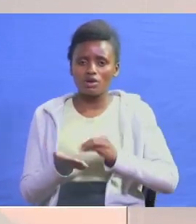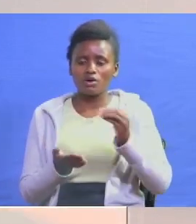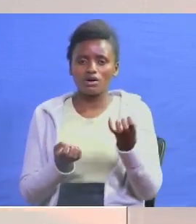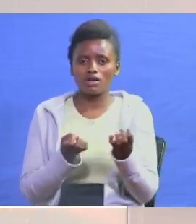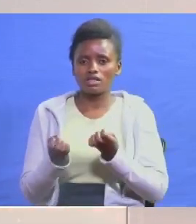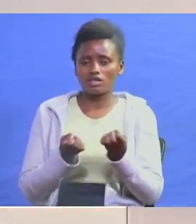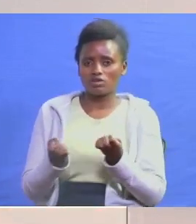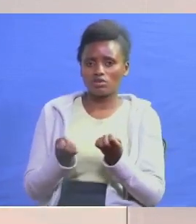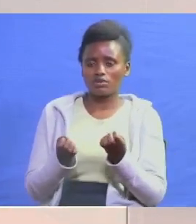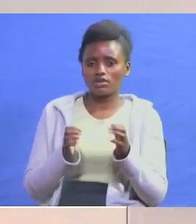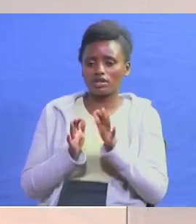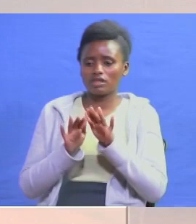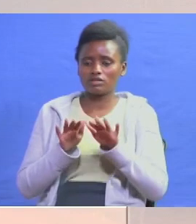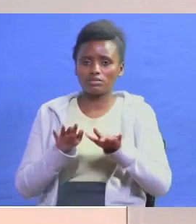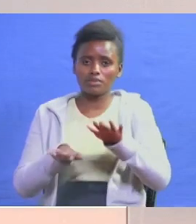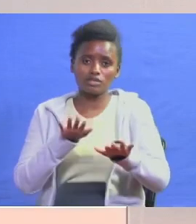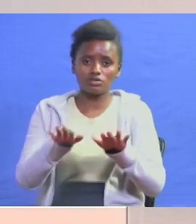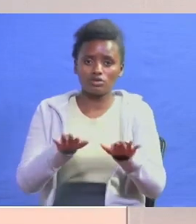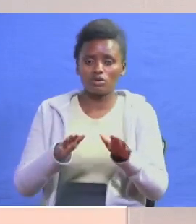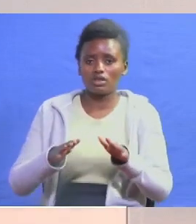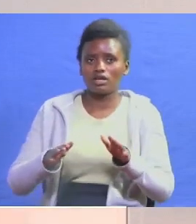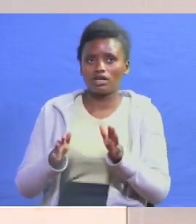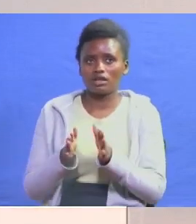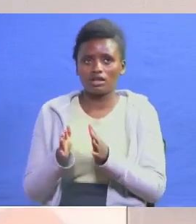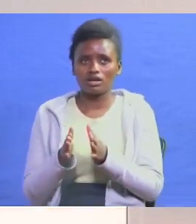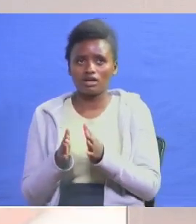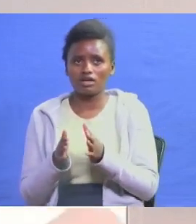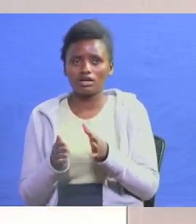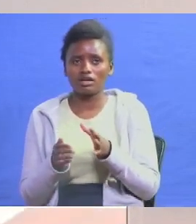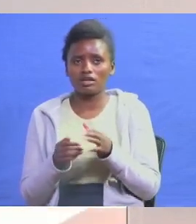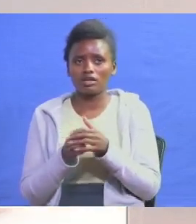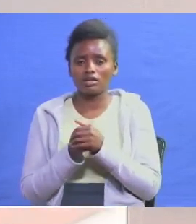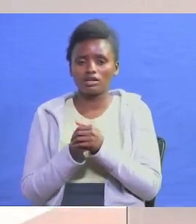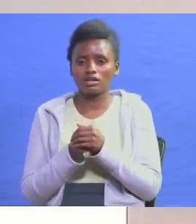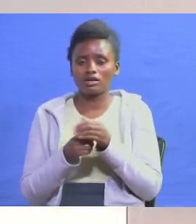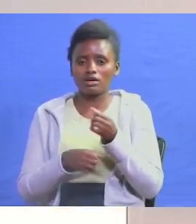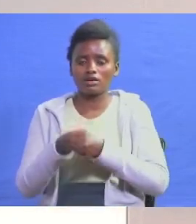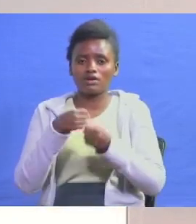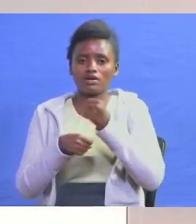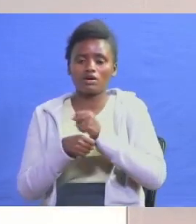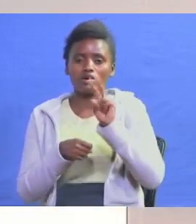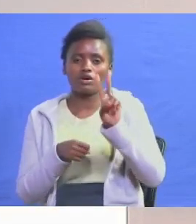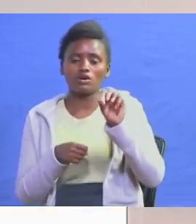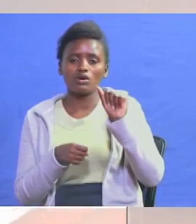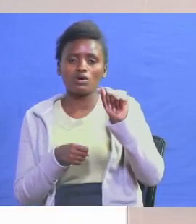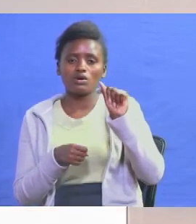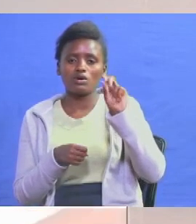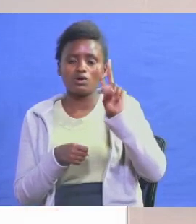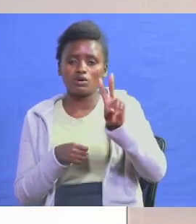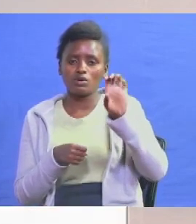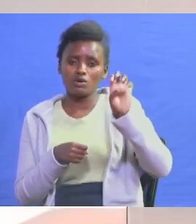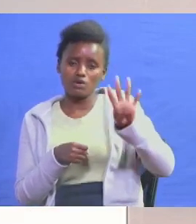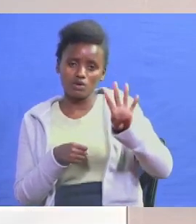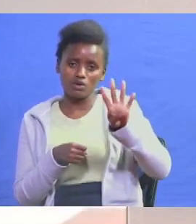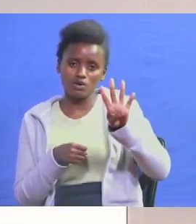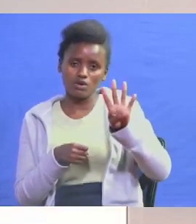katika masoko ya kaboni. Akizungumza katika kongamano la masoko ya kaboni mwaka 2024 uliofanyika hapa jijini